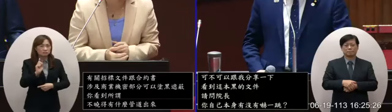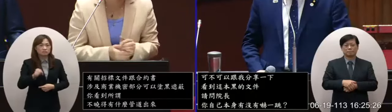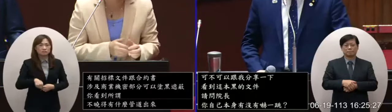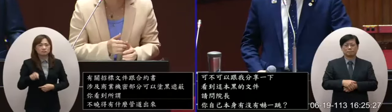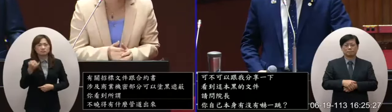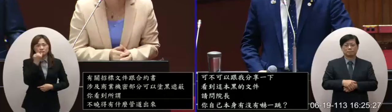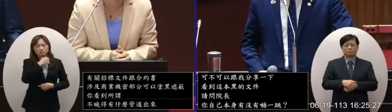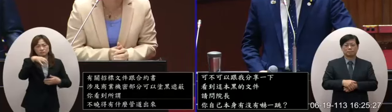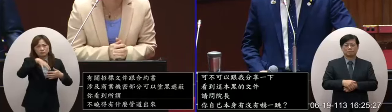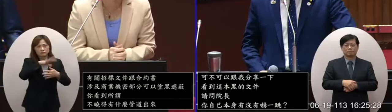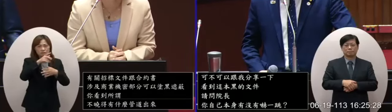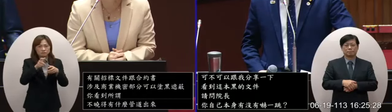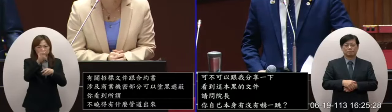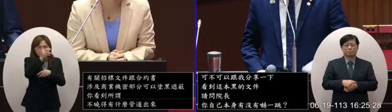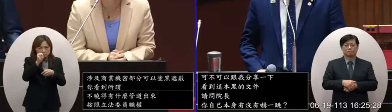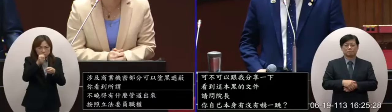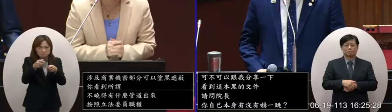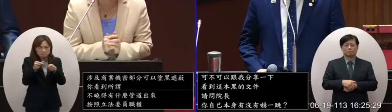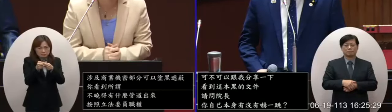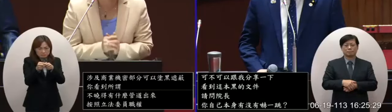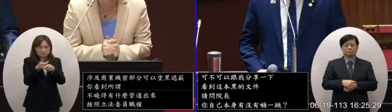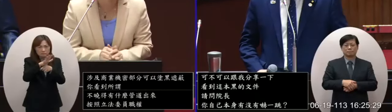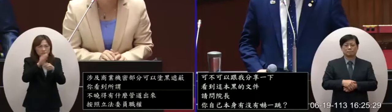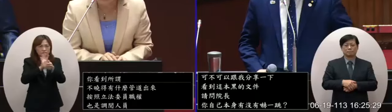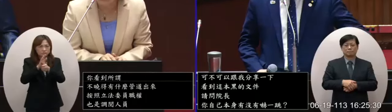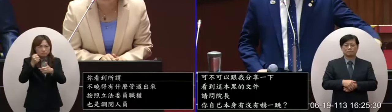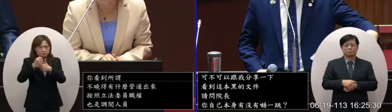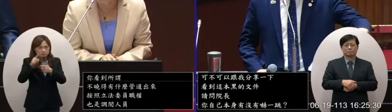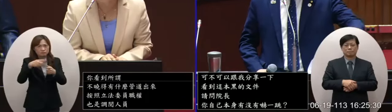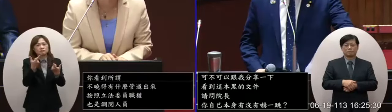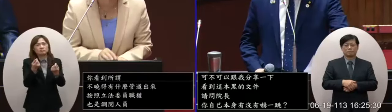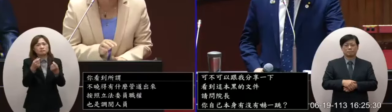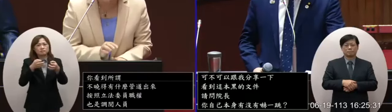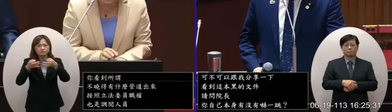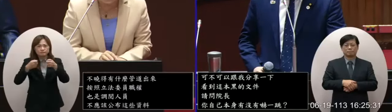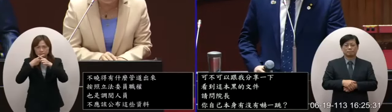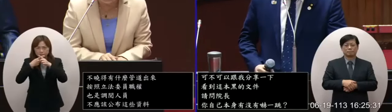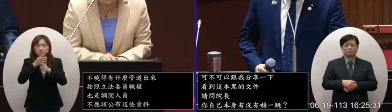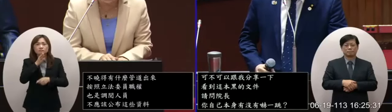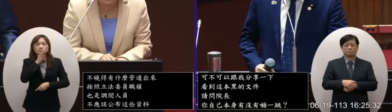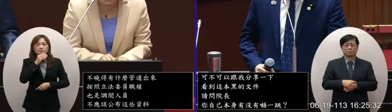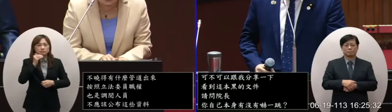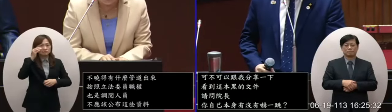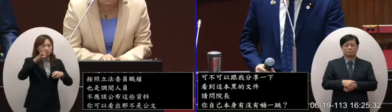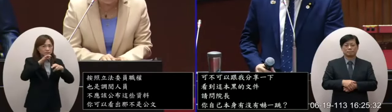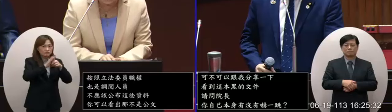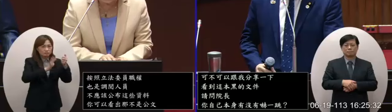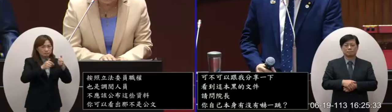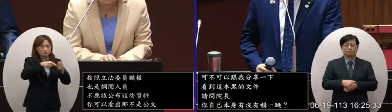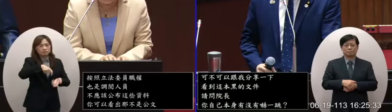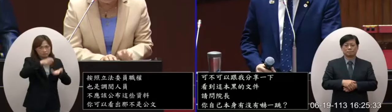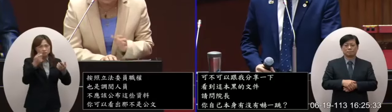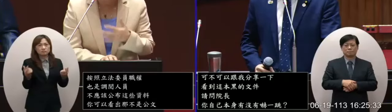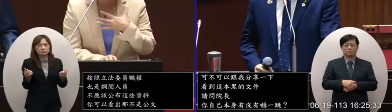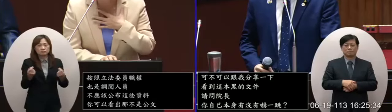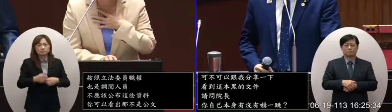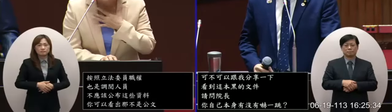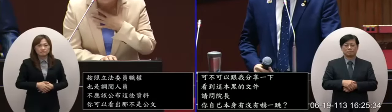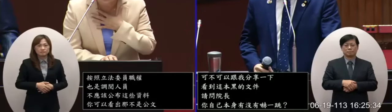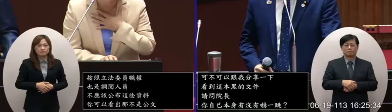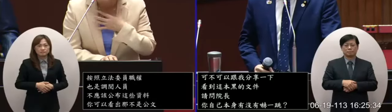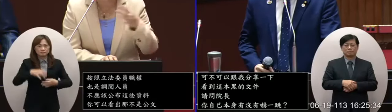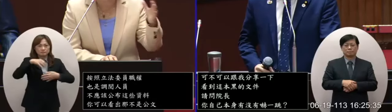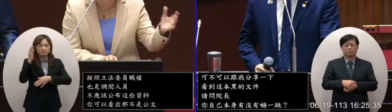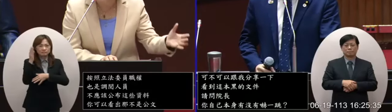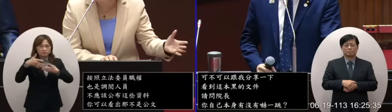括里面的这晶片啊或者是服务建议，那就是涉及商业机密，那也就是高金招委所提到的部分。所以呢，我们在